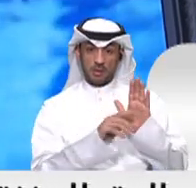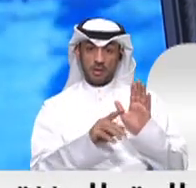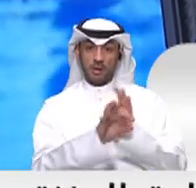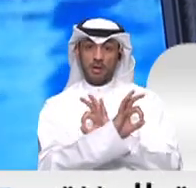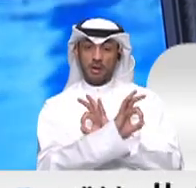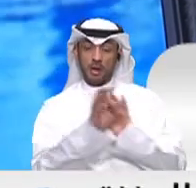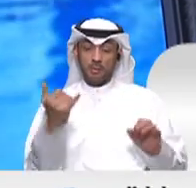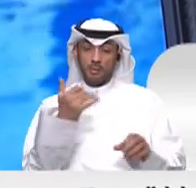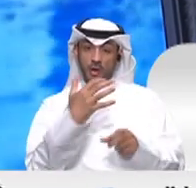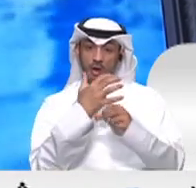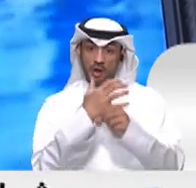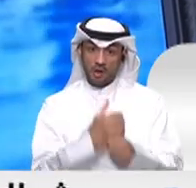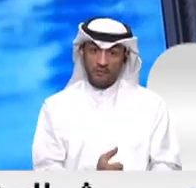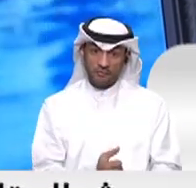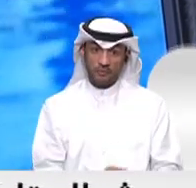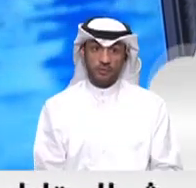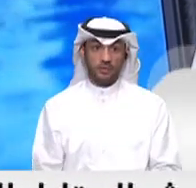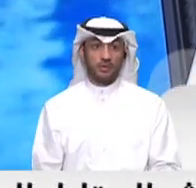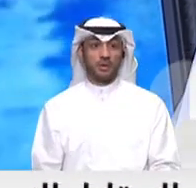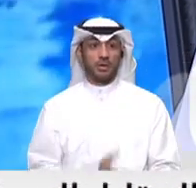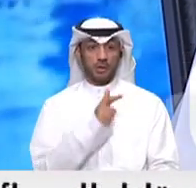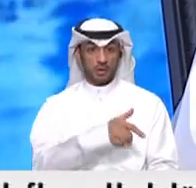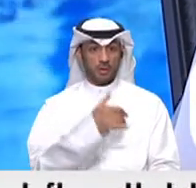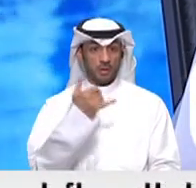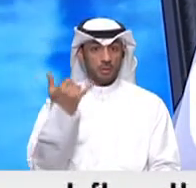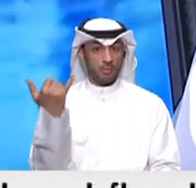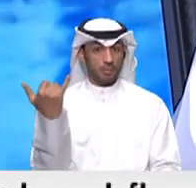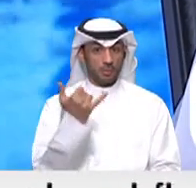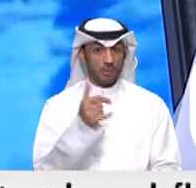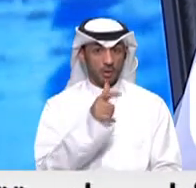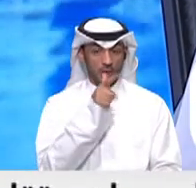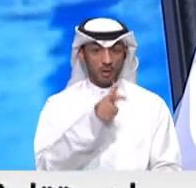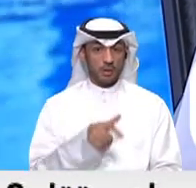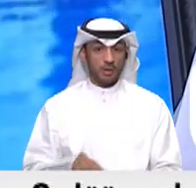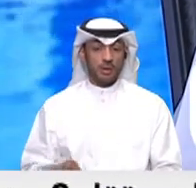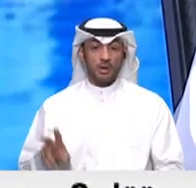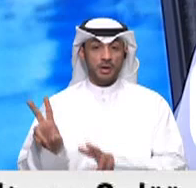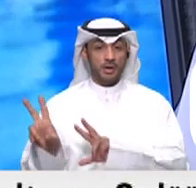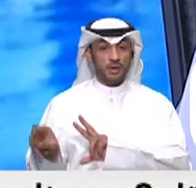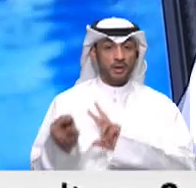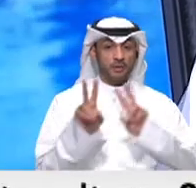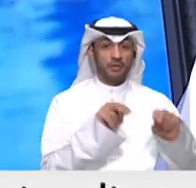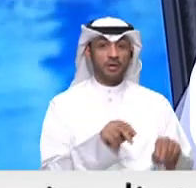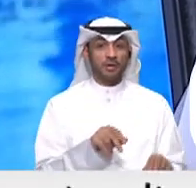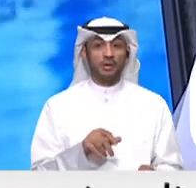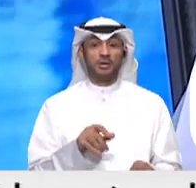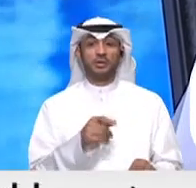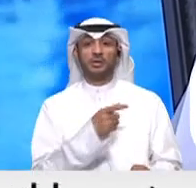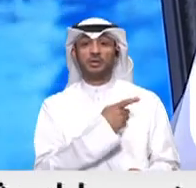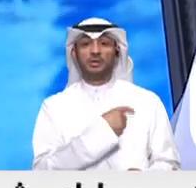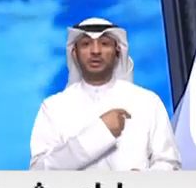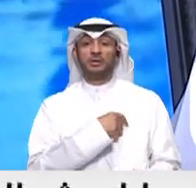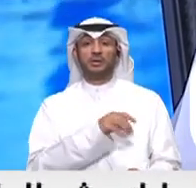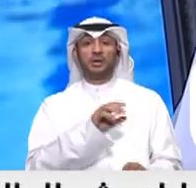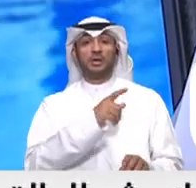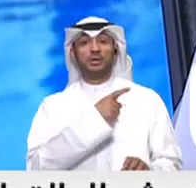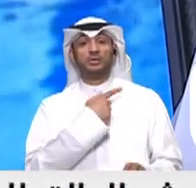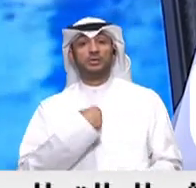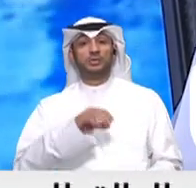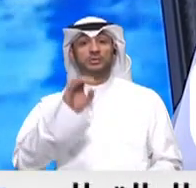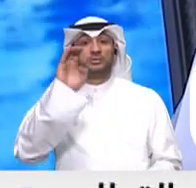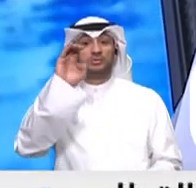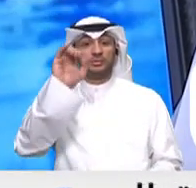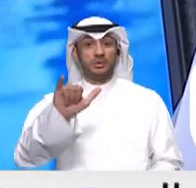والحفظ عليها لازم يكون عندنا شيء مشابه الجي دي بي ار اللي هو